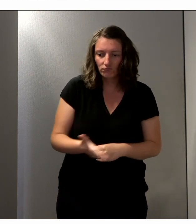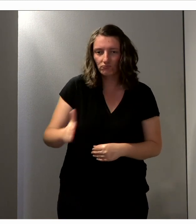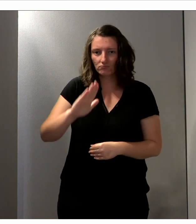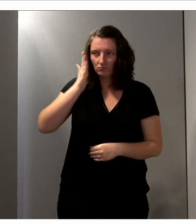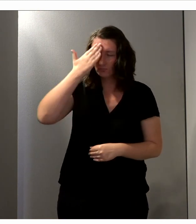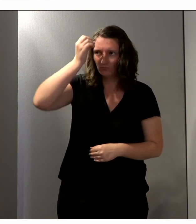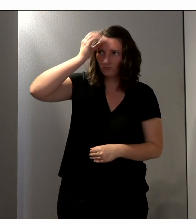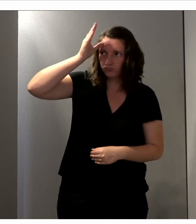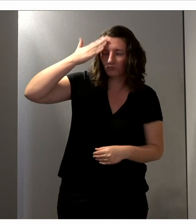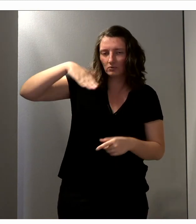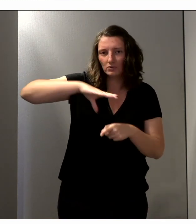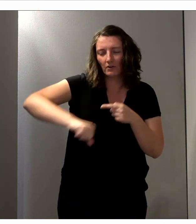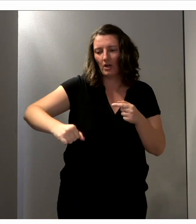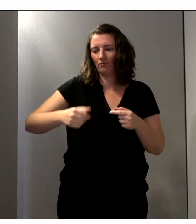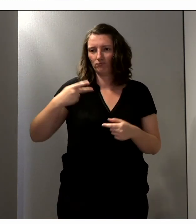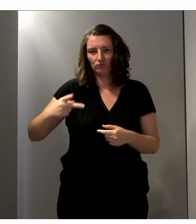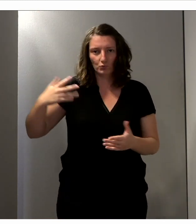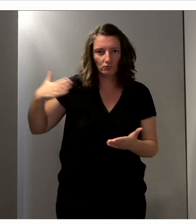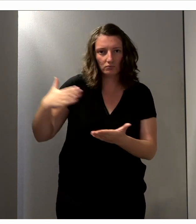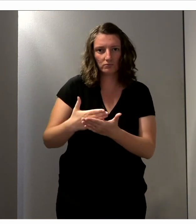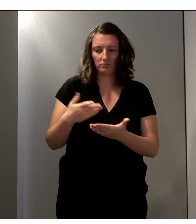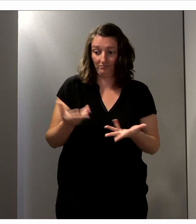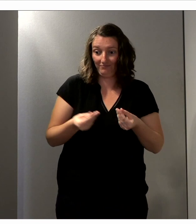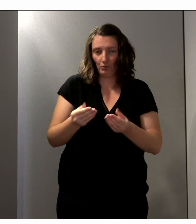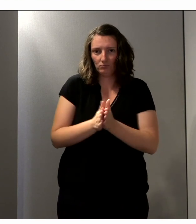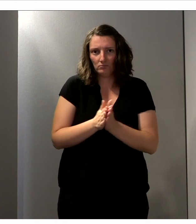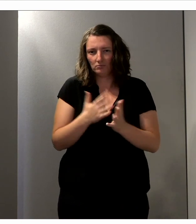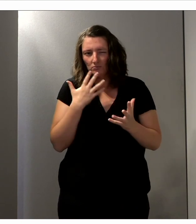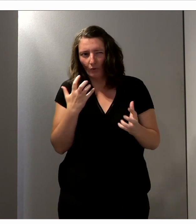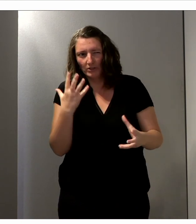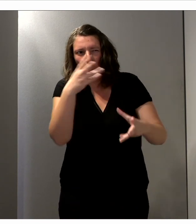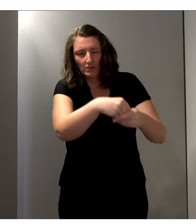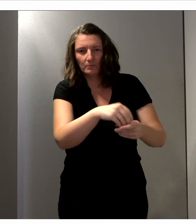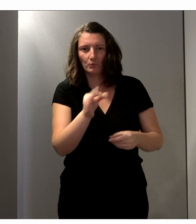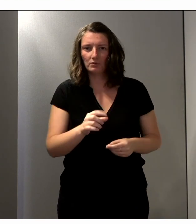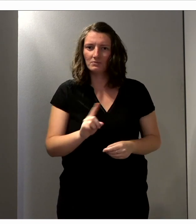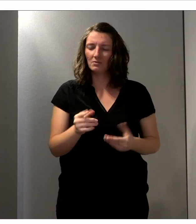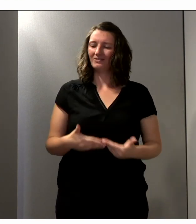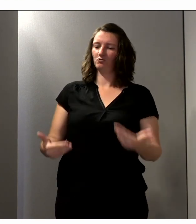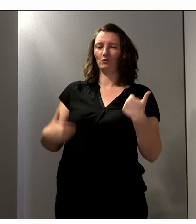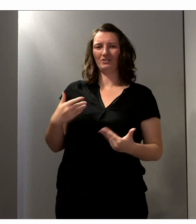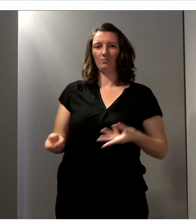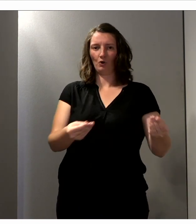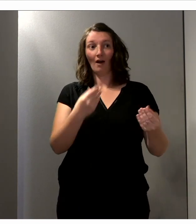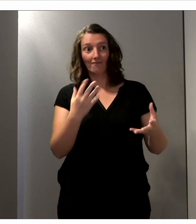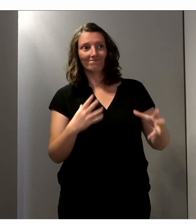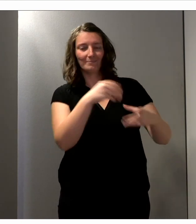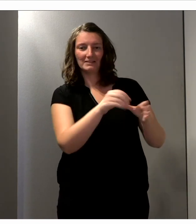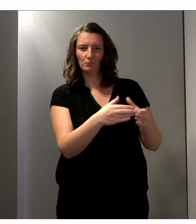professionnelles de la personne qui motivent son sentiment d'appartenir à un groupe et non sa seule situation de travailleur handicapé.